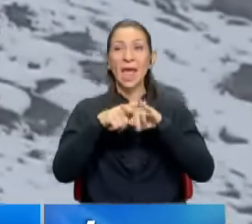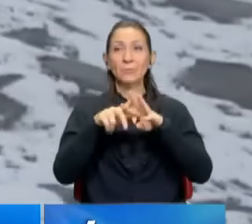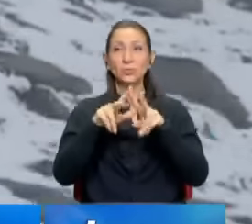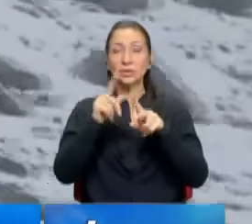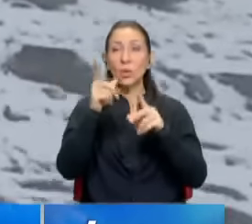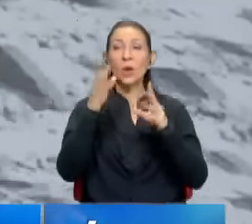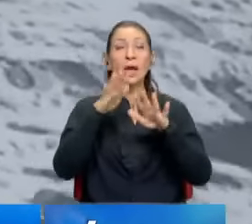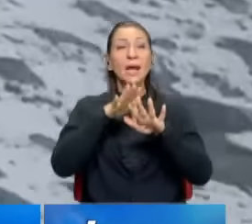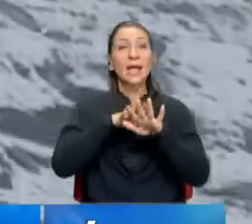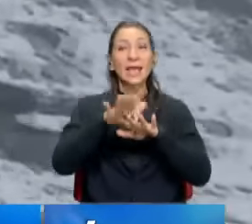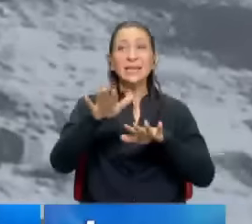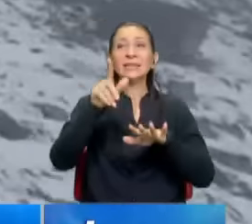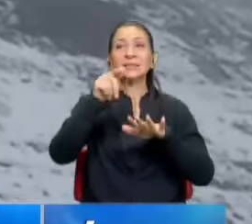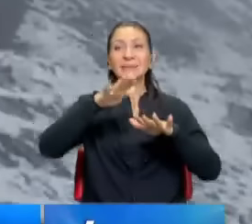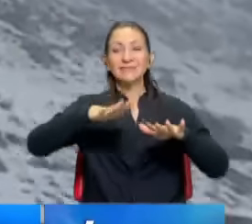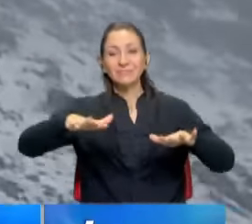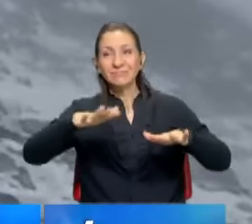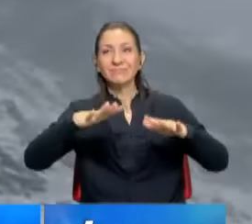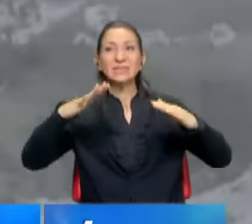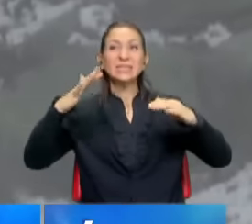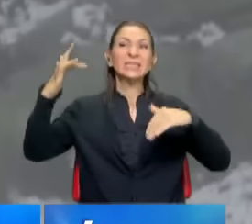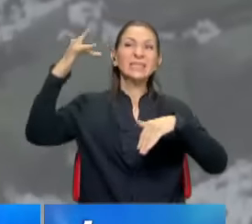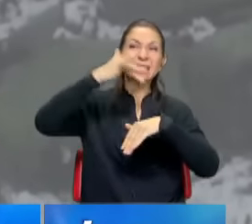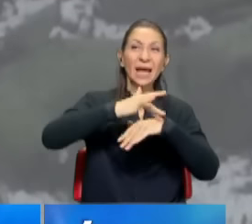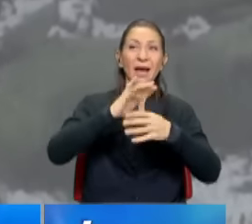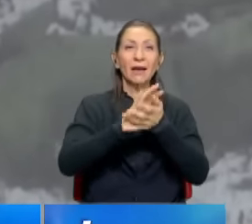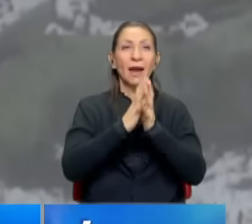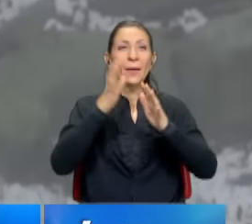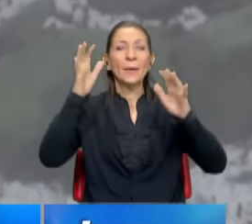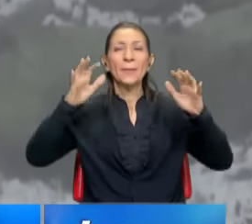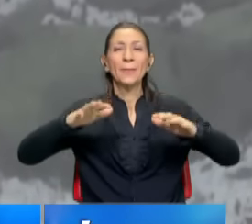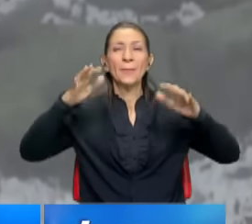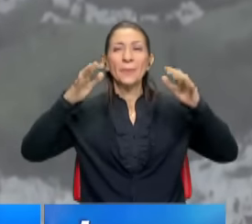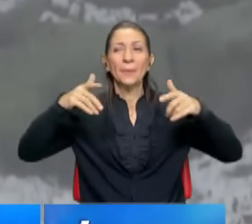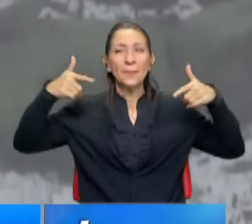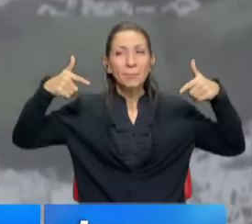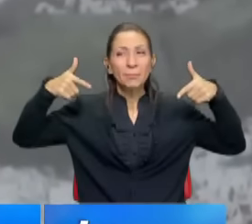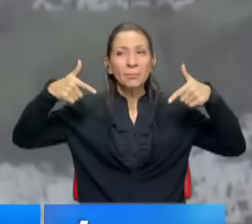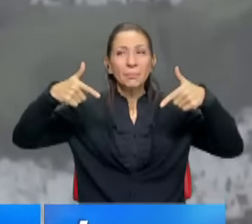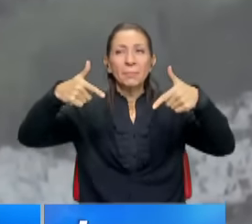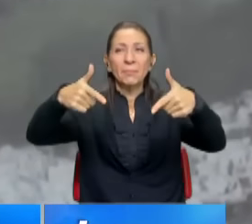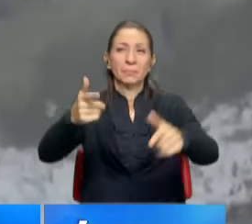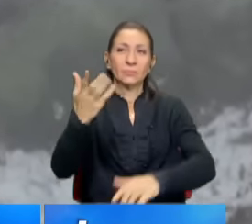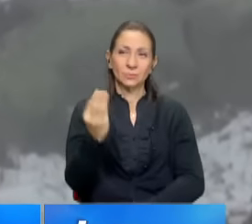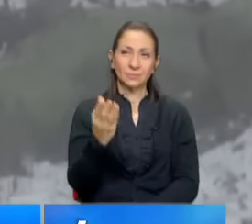Kavrun Yaylası, Varyemez Yaylaları ve Kaşkar Dağları'nda kar yağışı havadan görüntülendi.